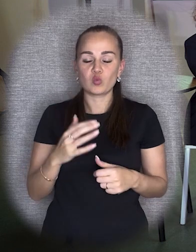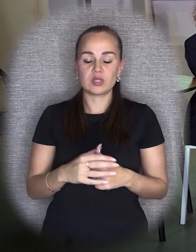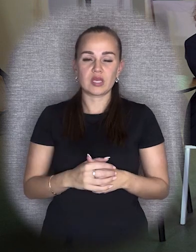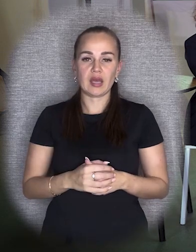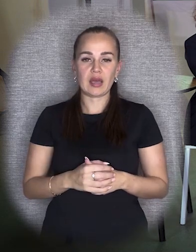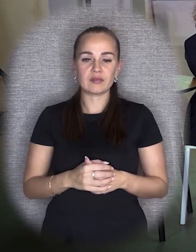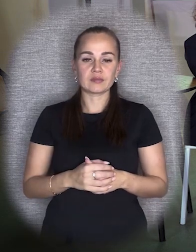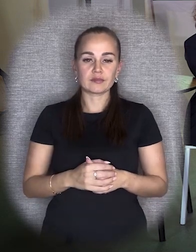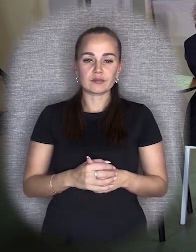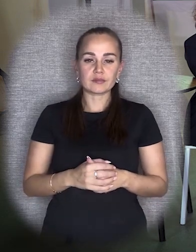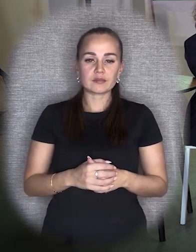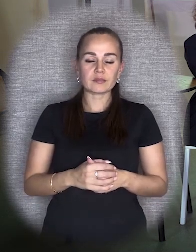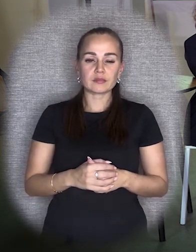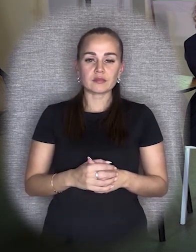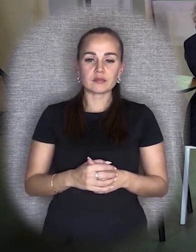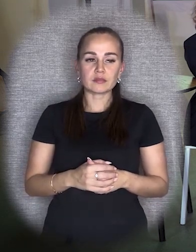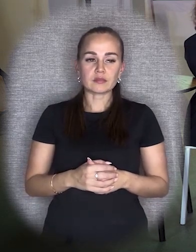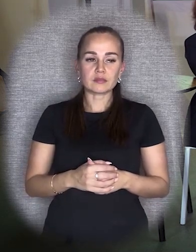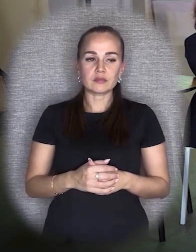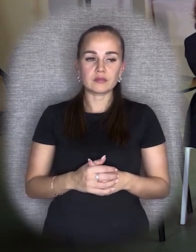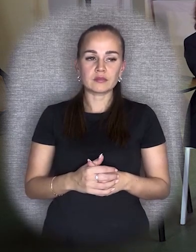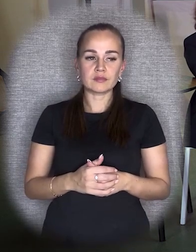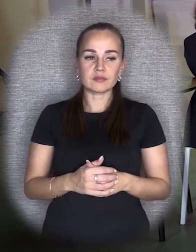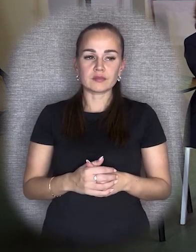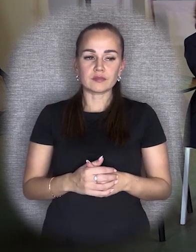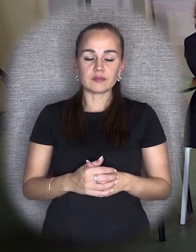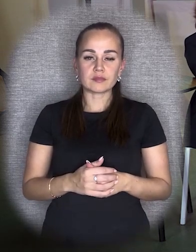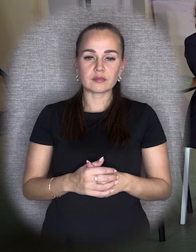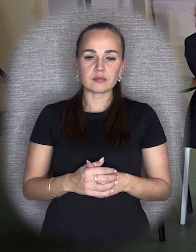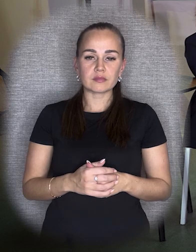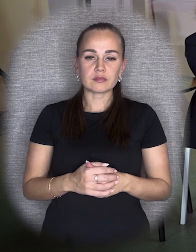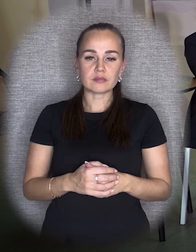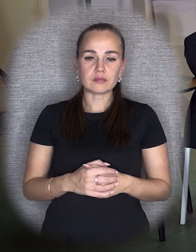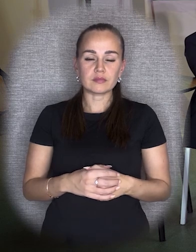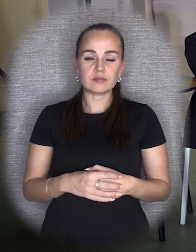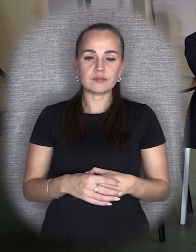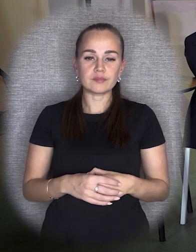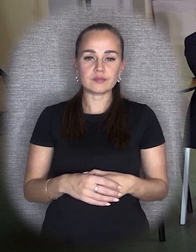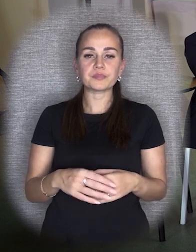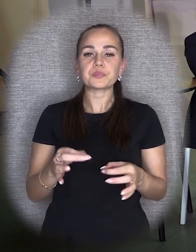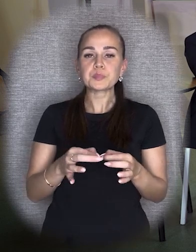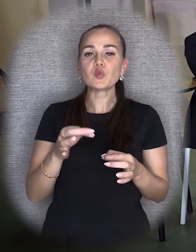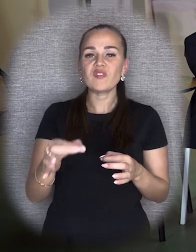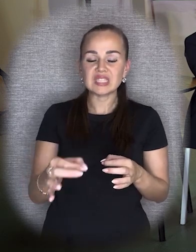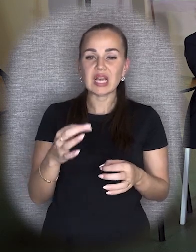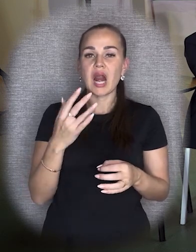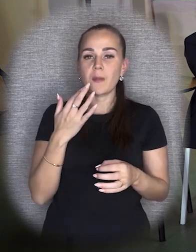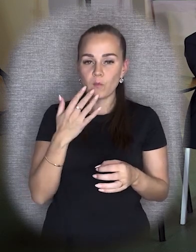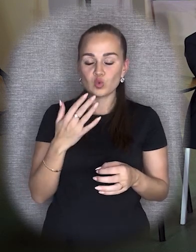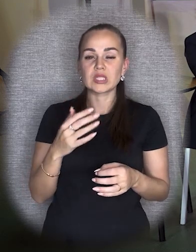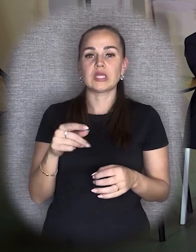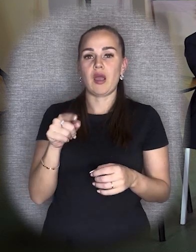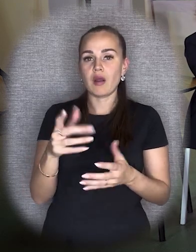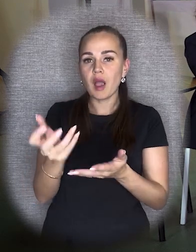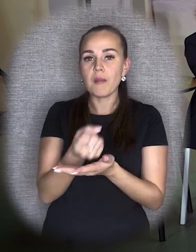Здесь ни в коем случае нет это не уничижительное, никакого, да, ранжирования. Провинциальный музей – это совершенно